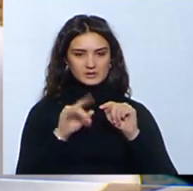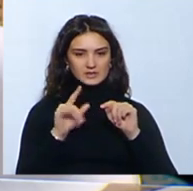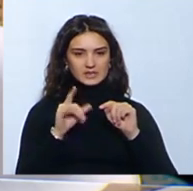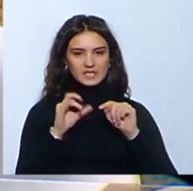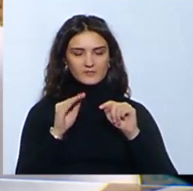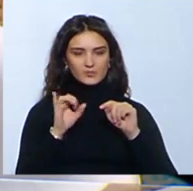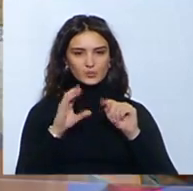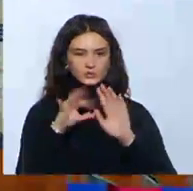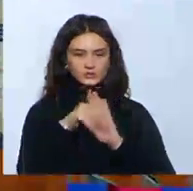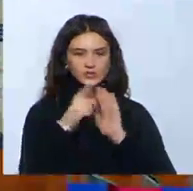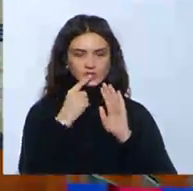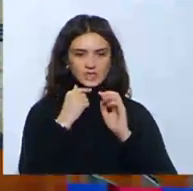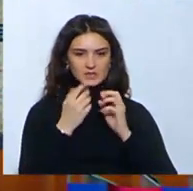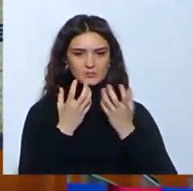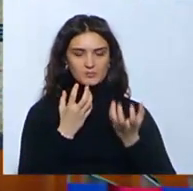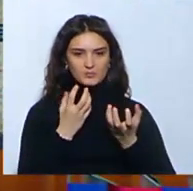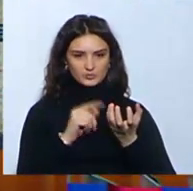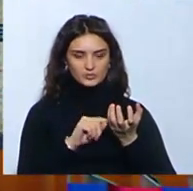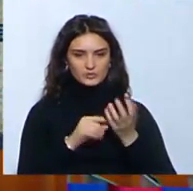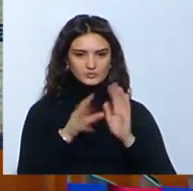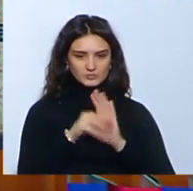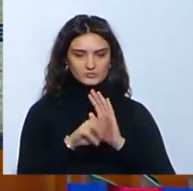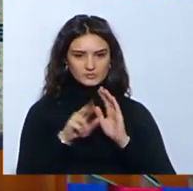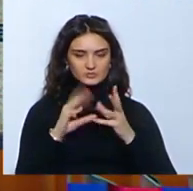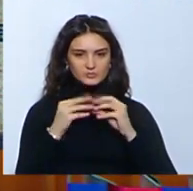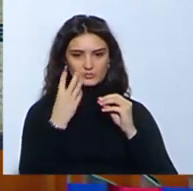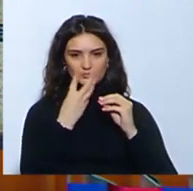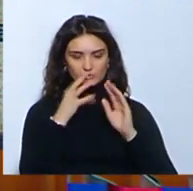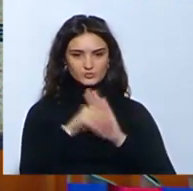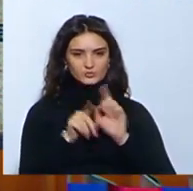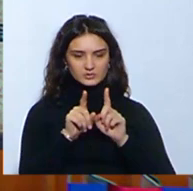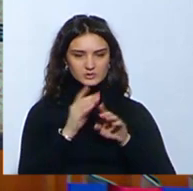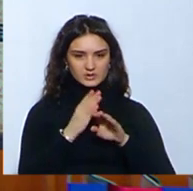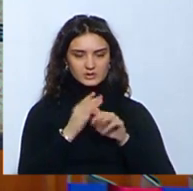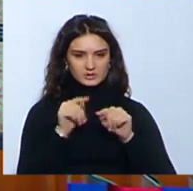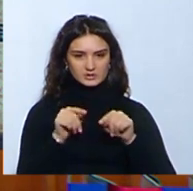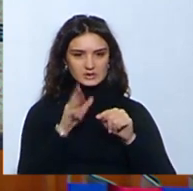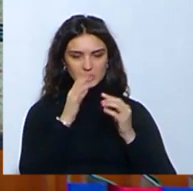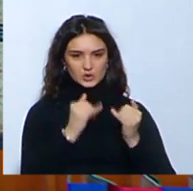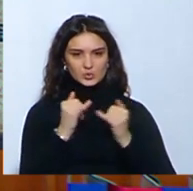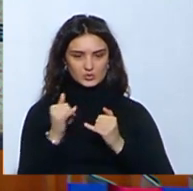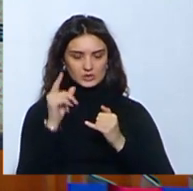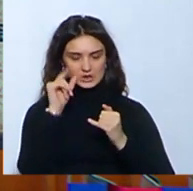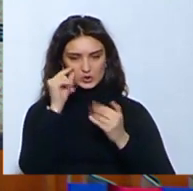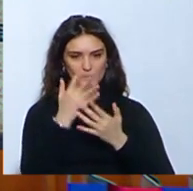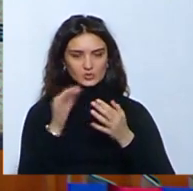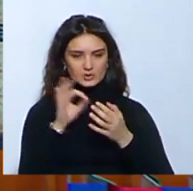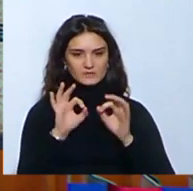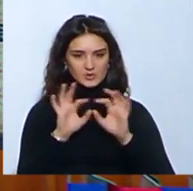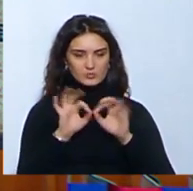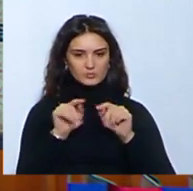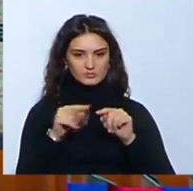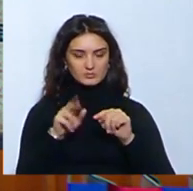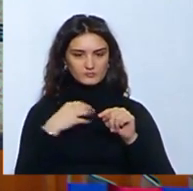გრეიფრუტის შემადგენლობაში, წითელი ფორთოხლის შემადგენლობაში, სხვადასხვა პომიდორშიც არის, მაგრამ ამ შემთხვევაში სეზონურ ციტრუსებს საუბრობ და